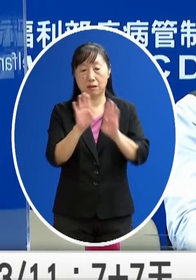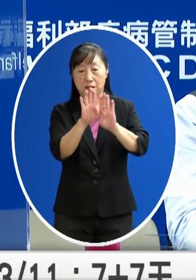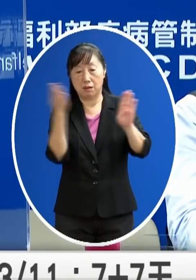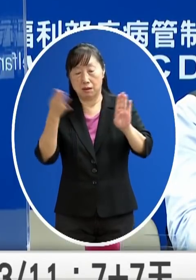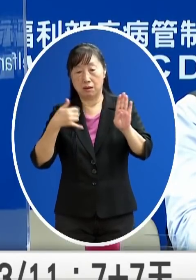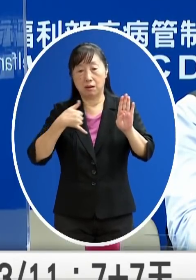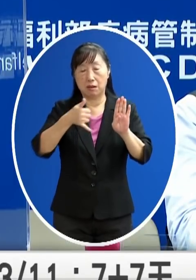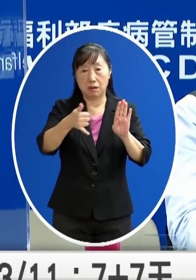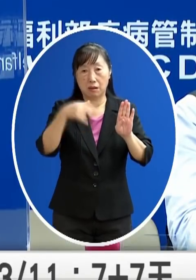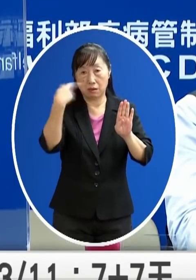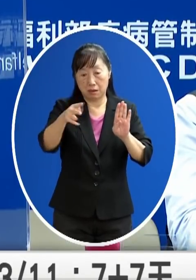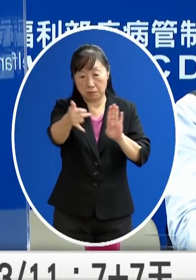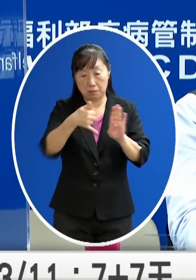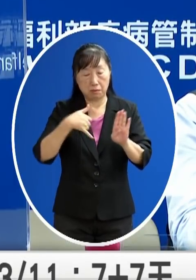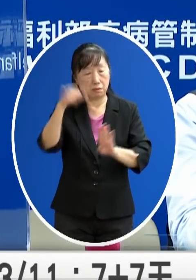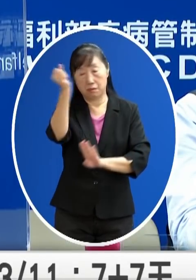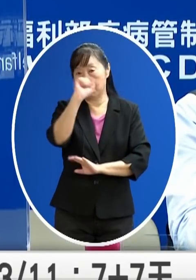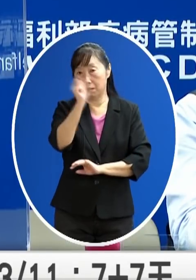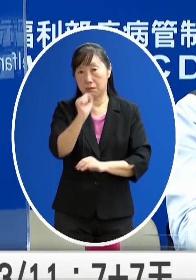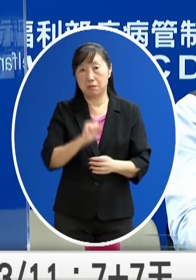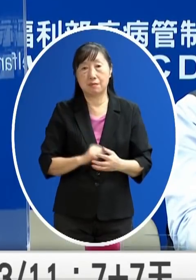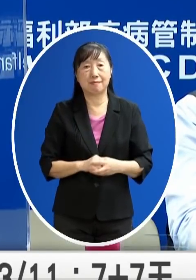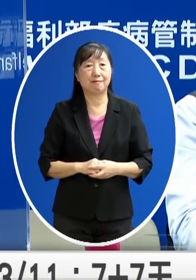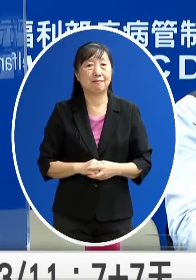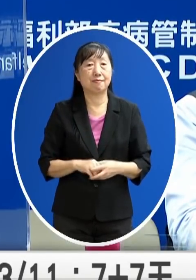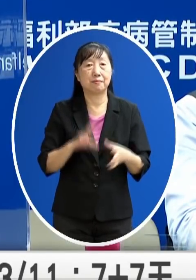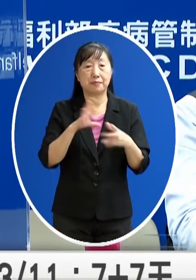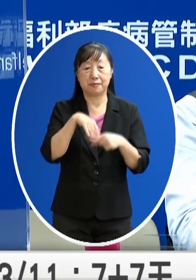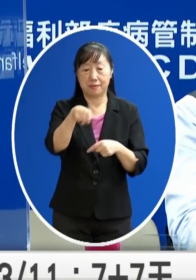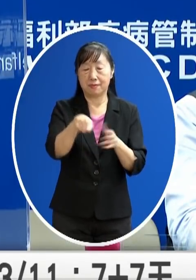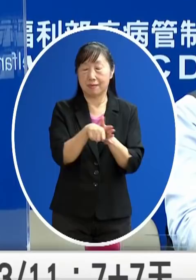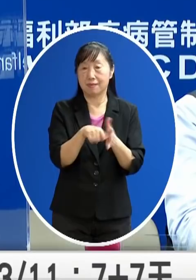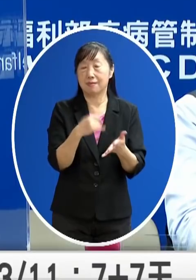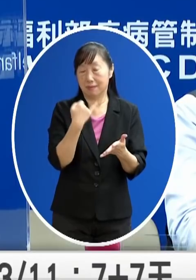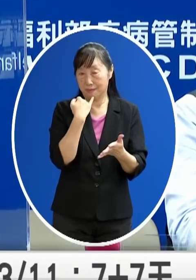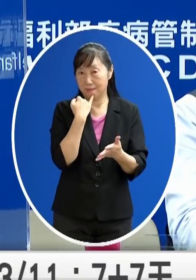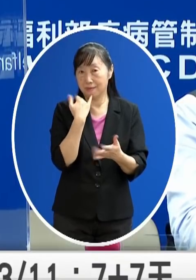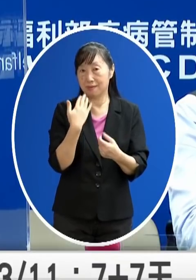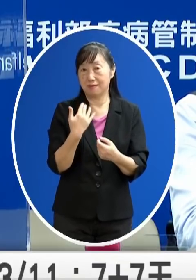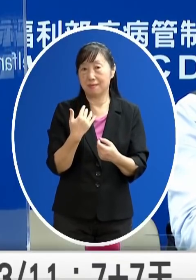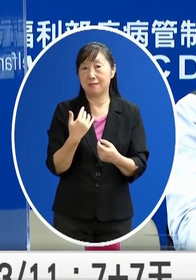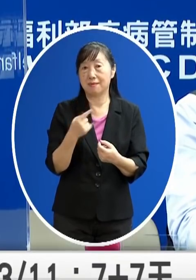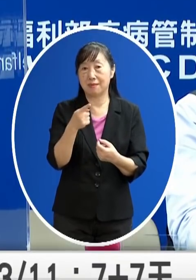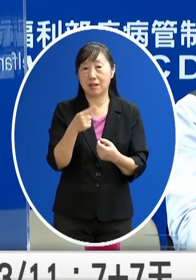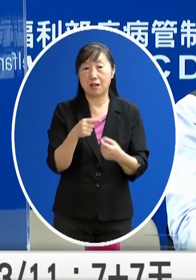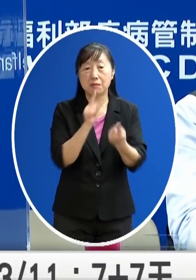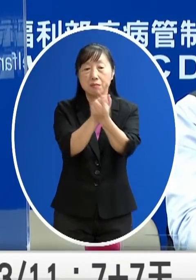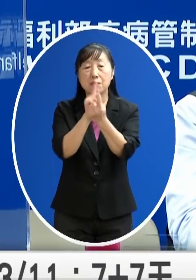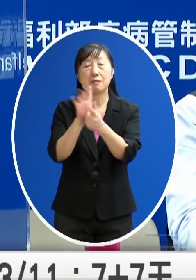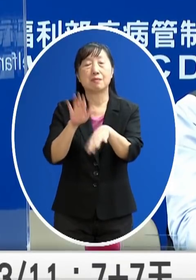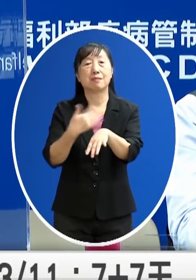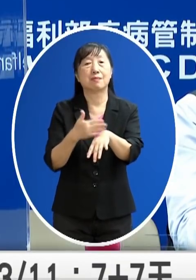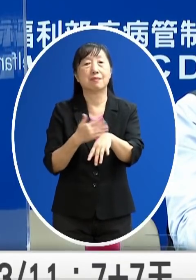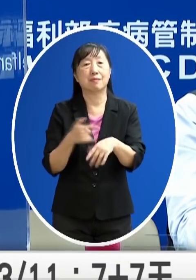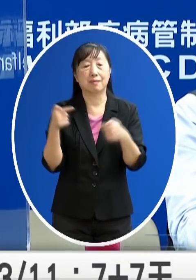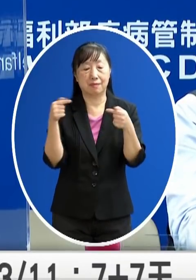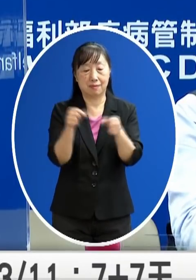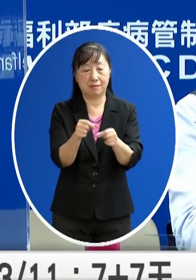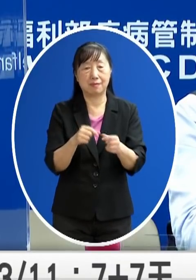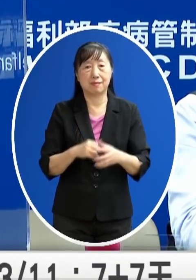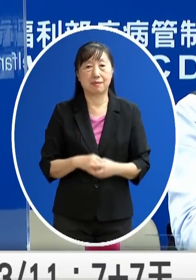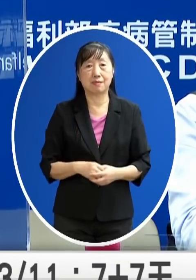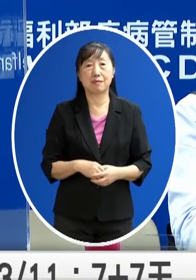就没有办法再进来，那这样可以就是说避免很多可能的一个接触，那餐点都